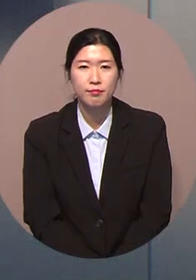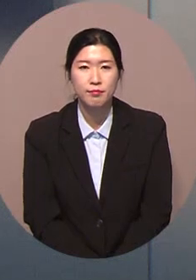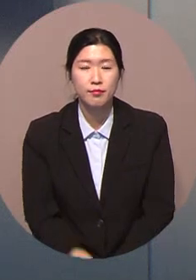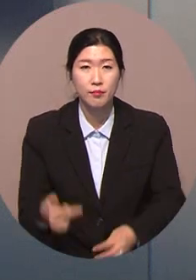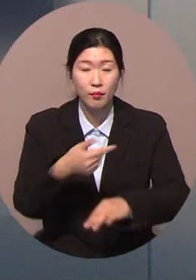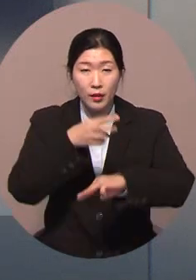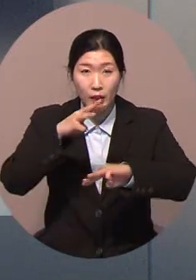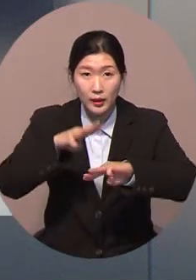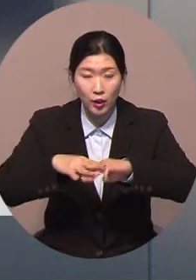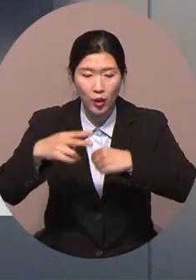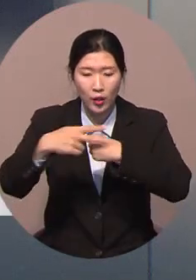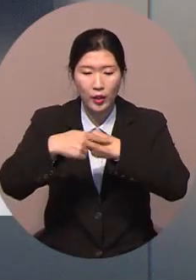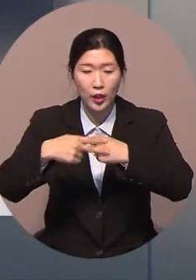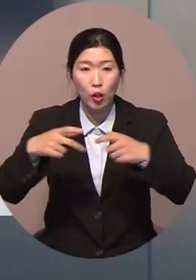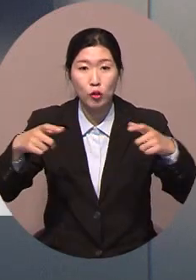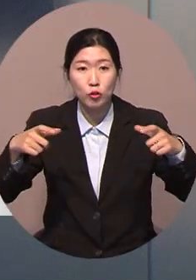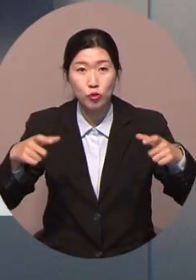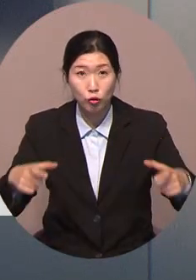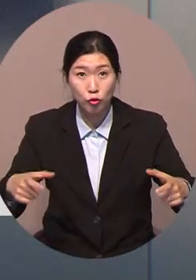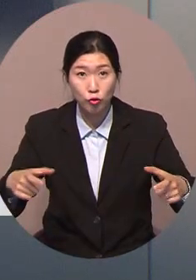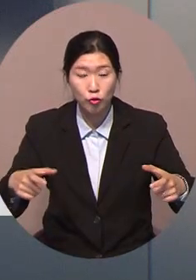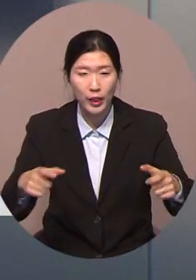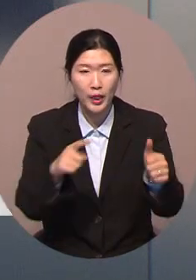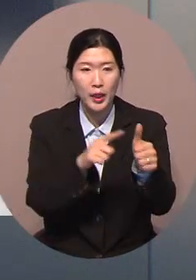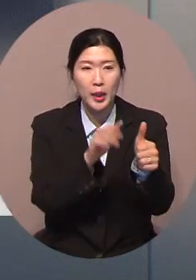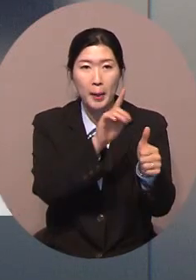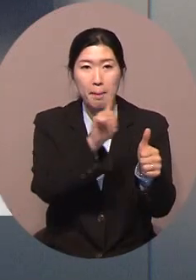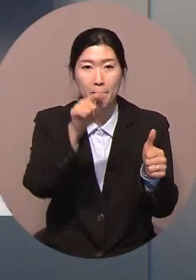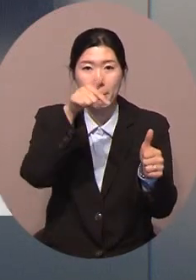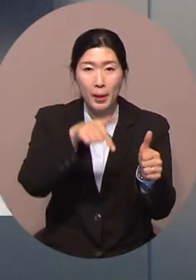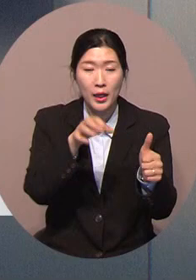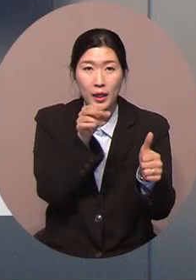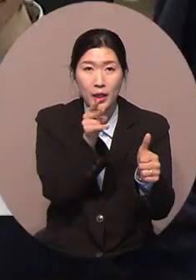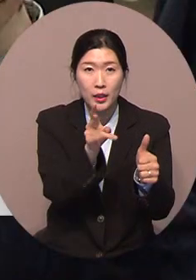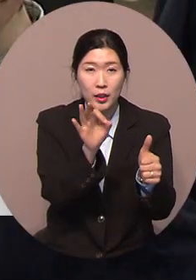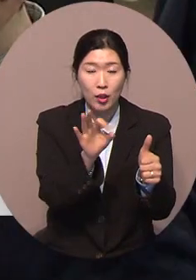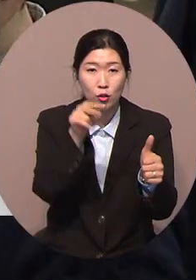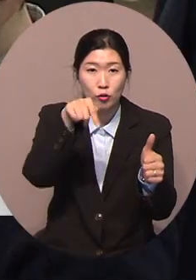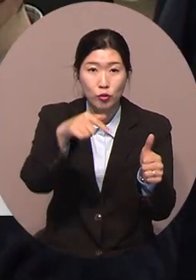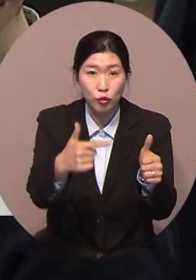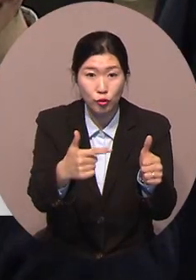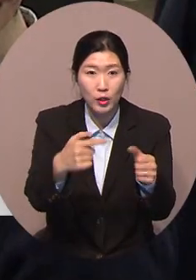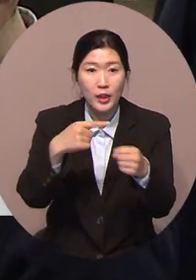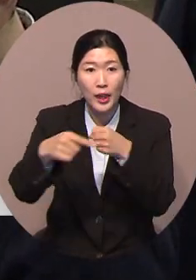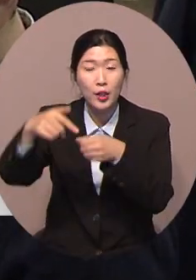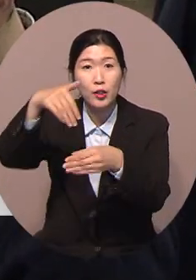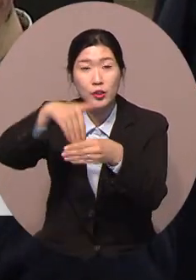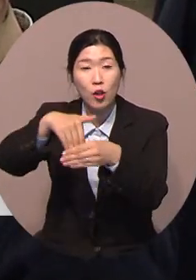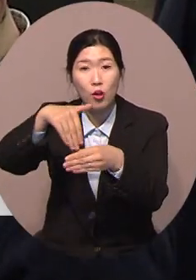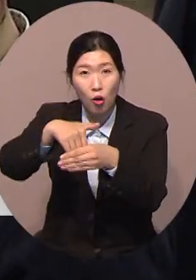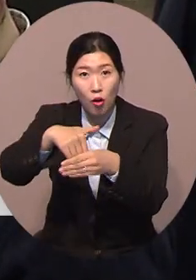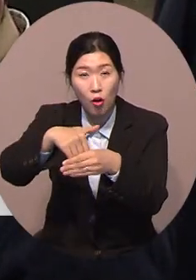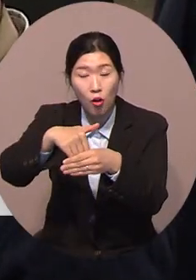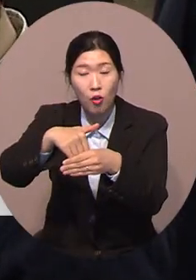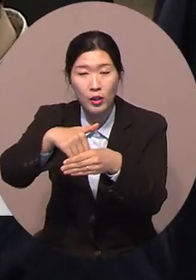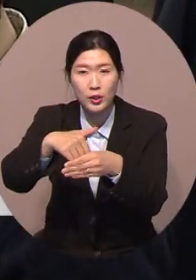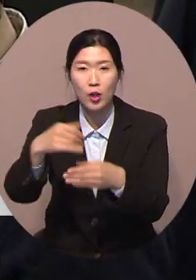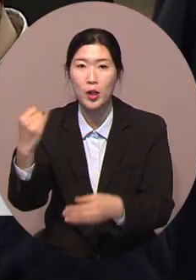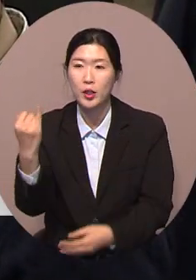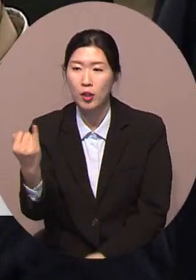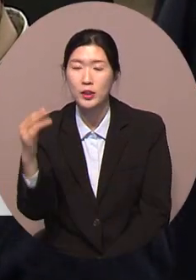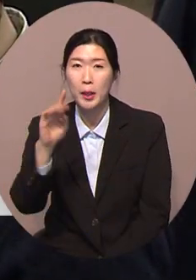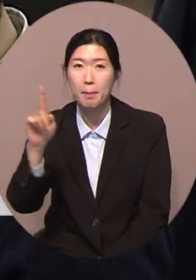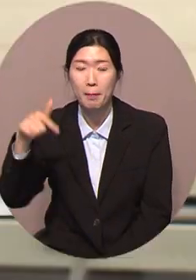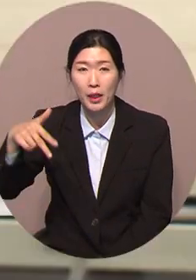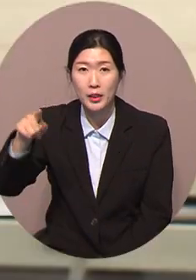대전 대덕구를 지역으로 둔 더불어민주당 박영순 위원이 내년 총선에서 박정현 최고위원과 공정하고